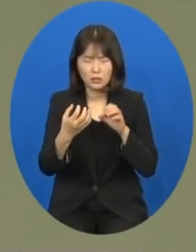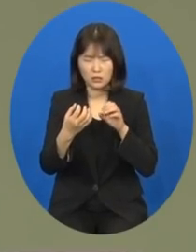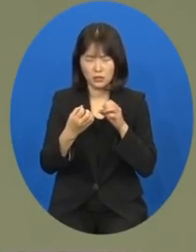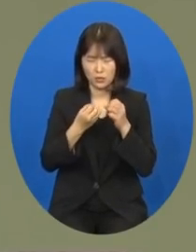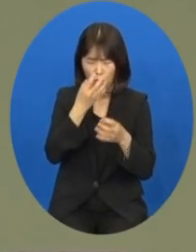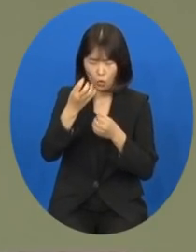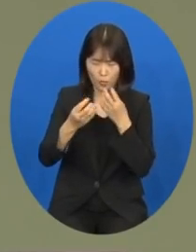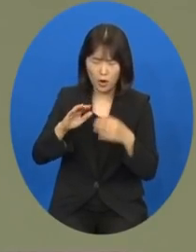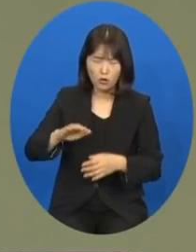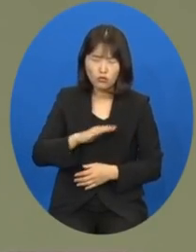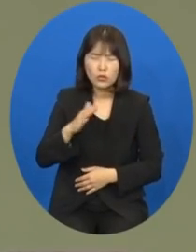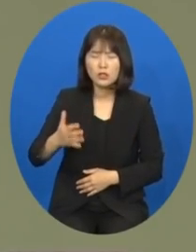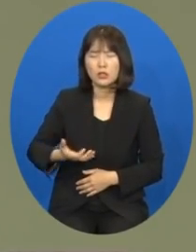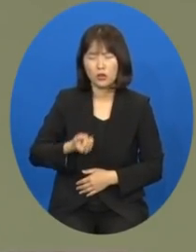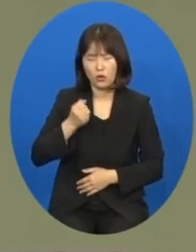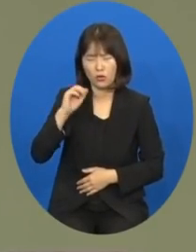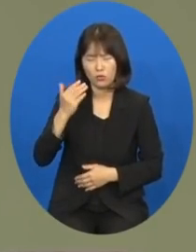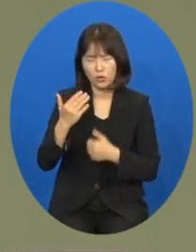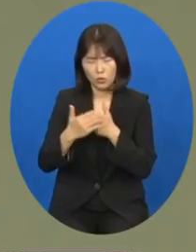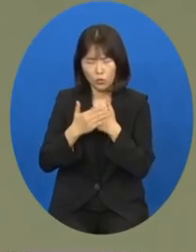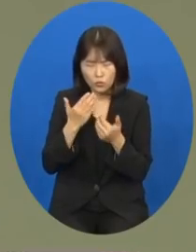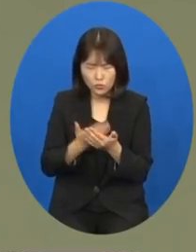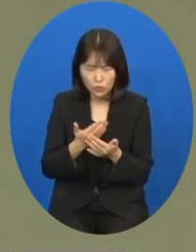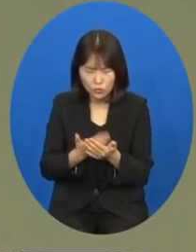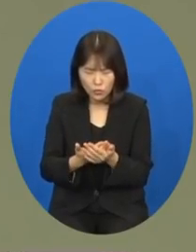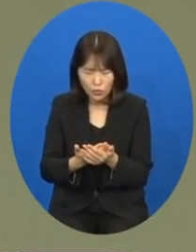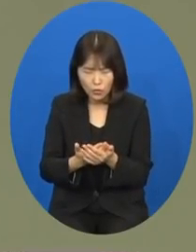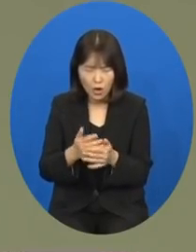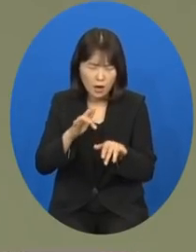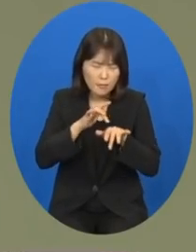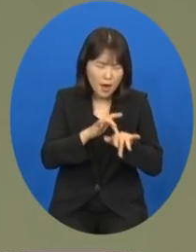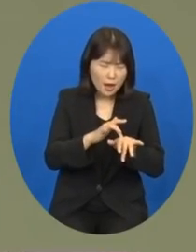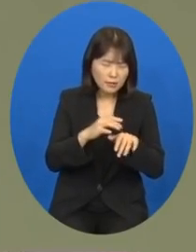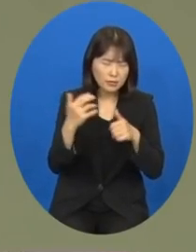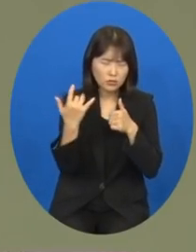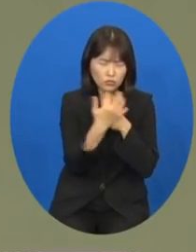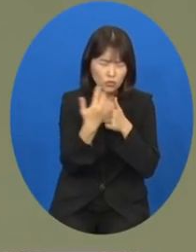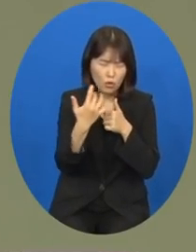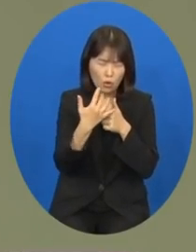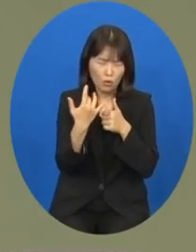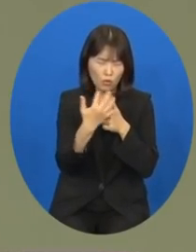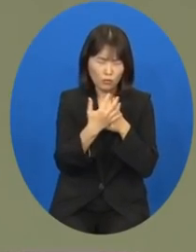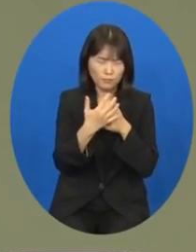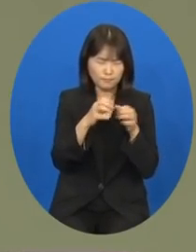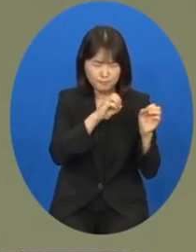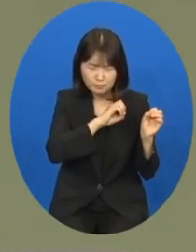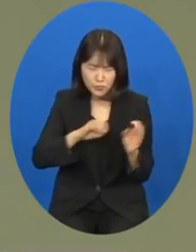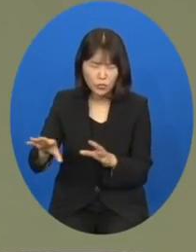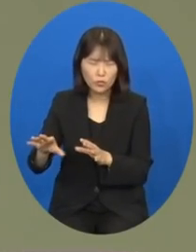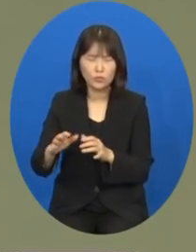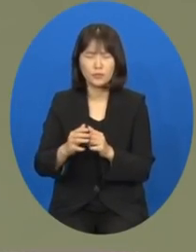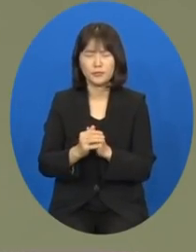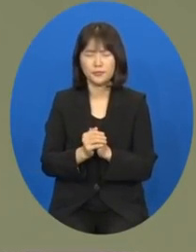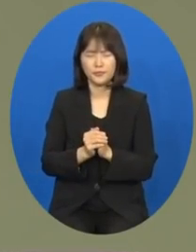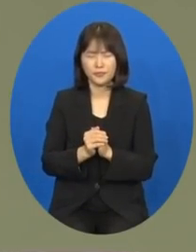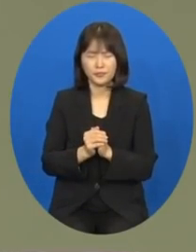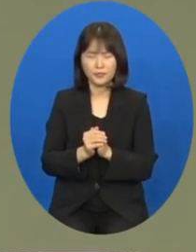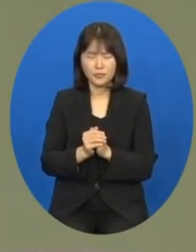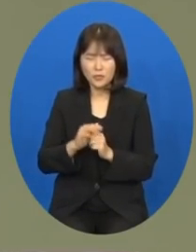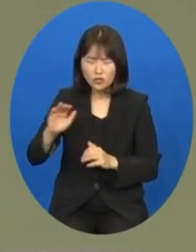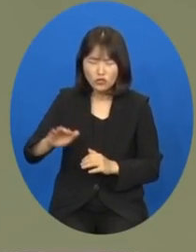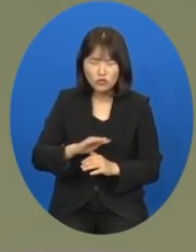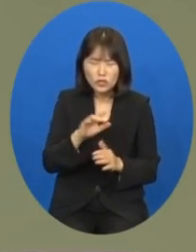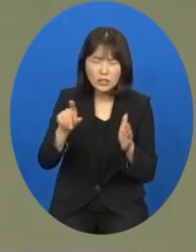되게 하여 주소서 써 하나님 그래서 마귀 계속적인 거의 기억을 떨쳐 버리고 우리를 믿음의